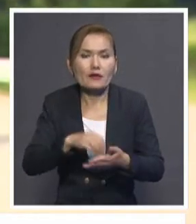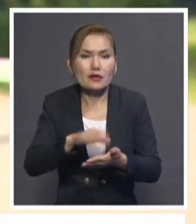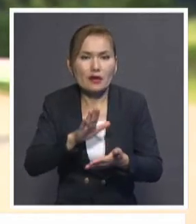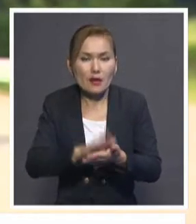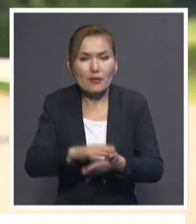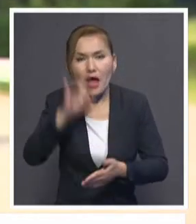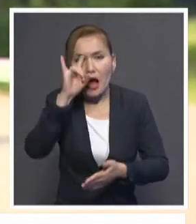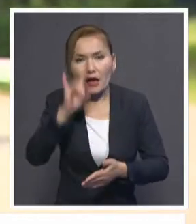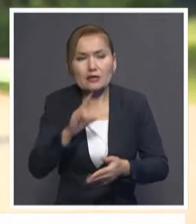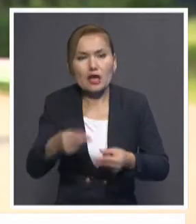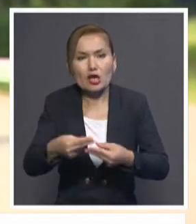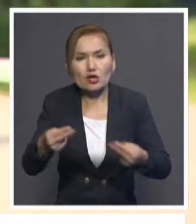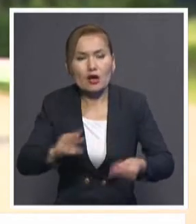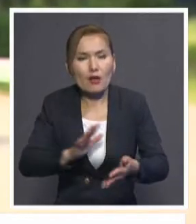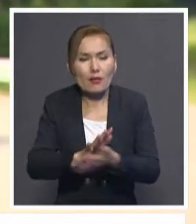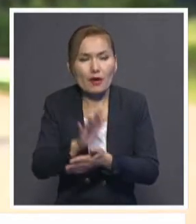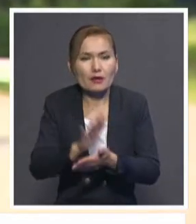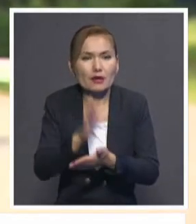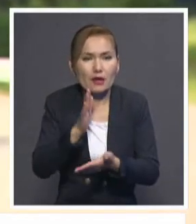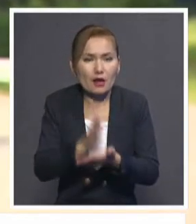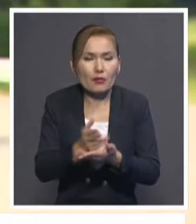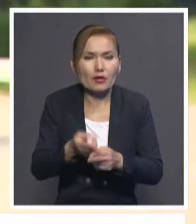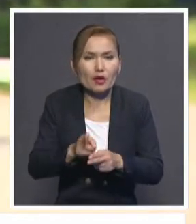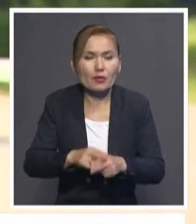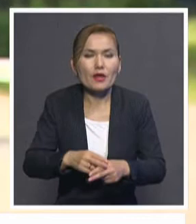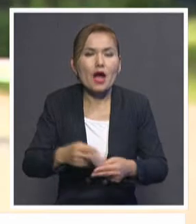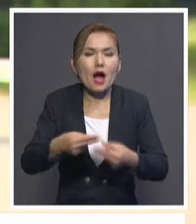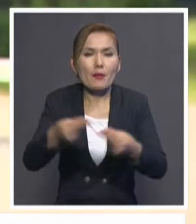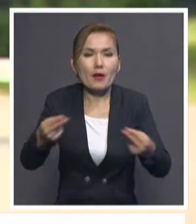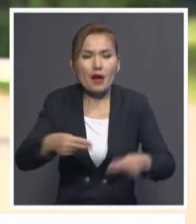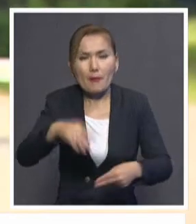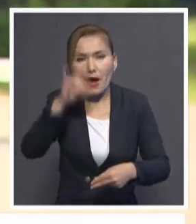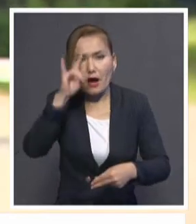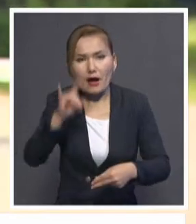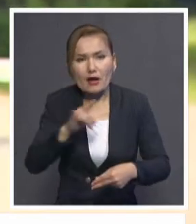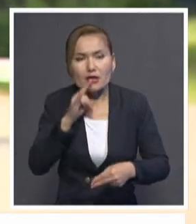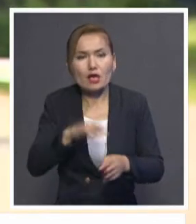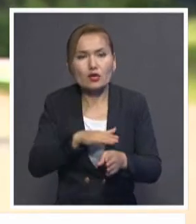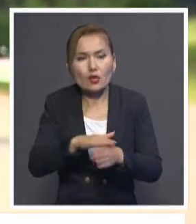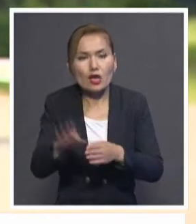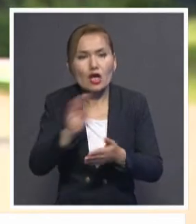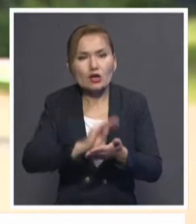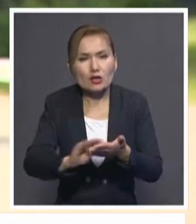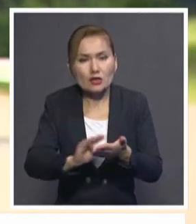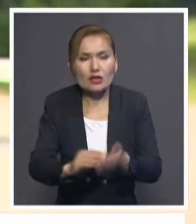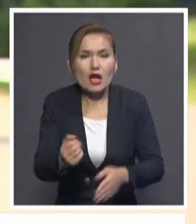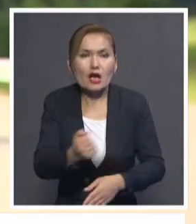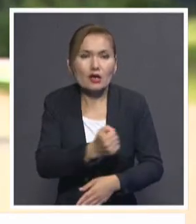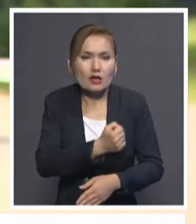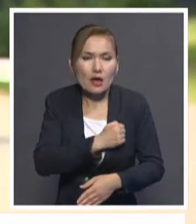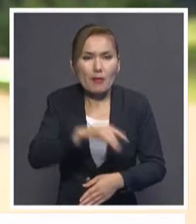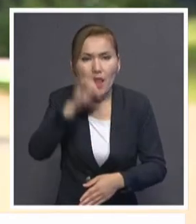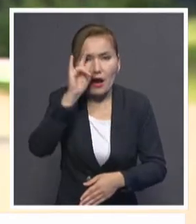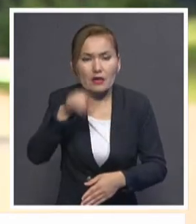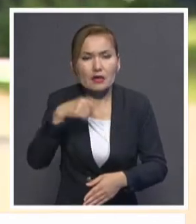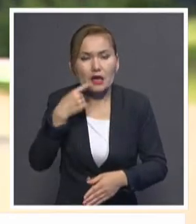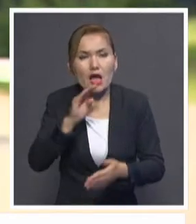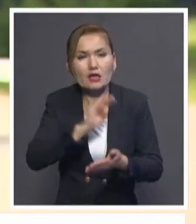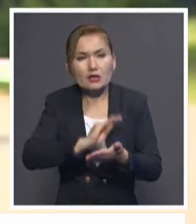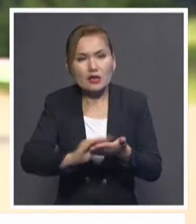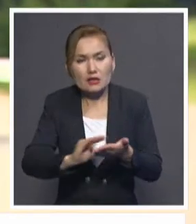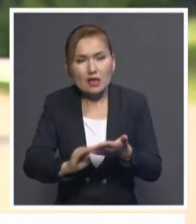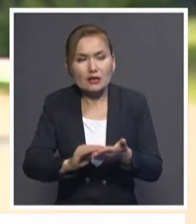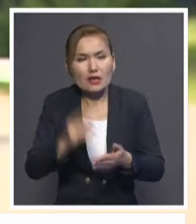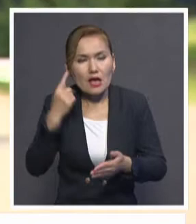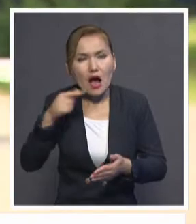бірі. Таралымы 1000 дана. Әрине, біз журналдың толық қазақ тілінде шыққанын қалаймыз. Өкінішке орай, ана тілінде жазатын авторлар өте